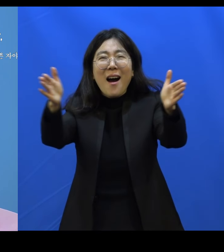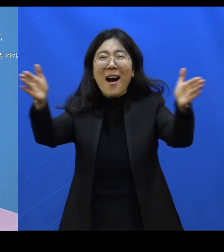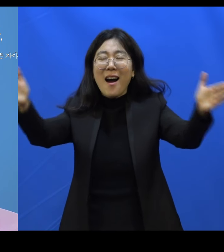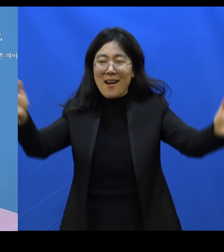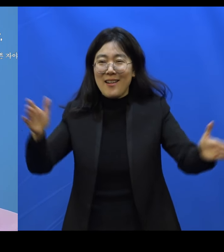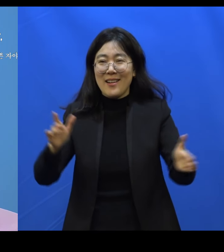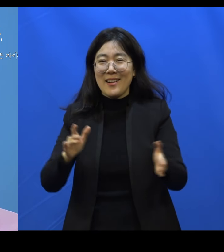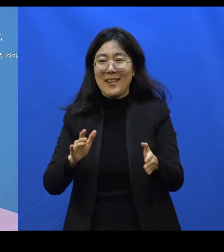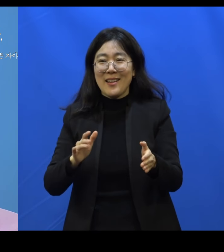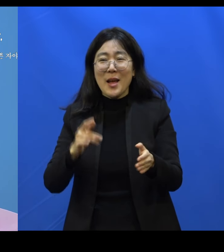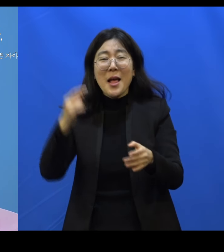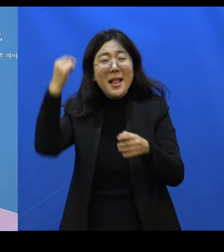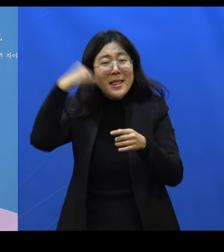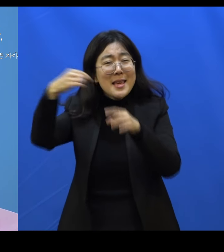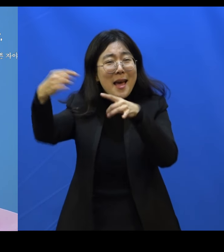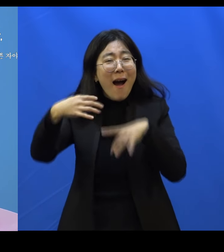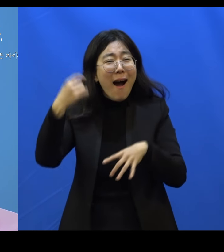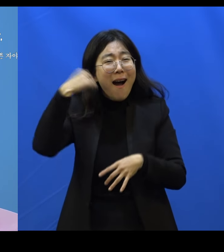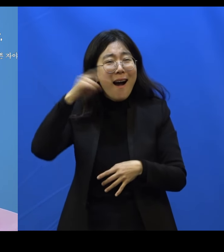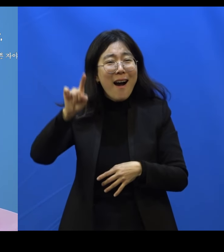그것은 우리에게 사랑을